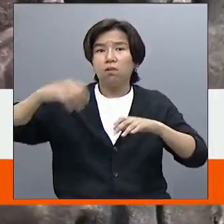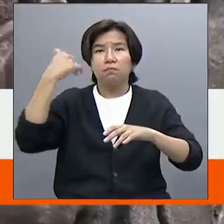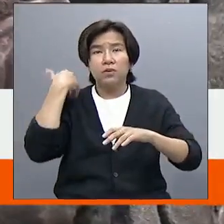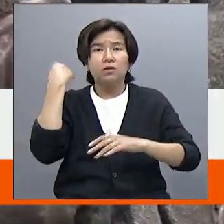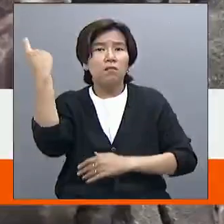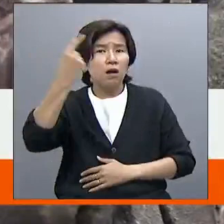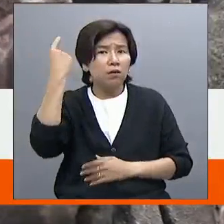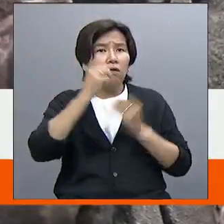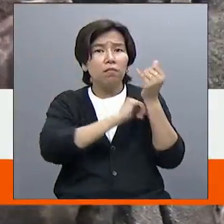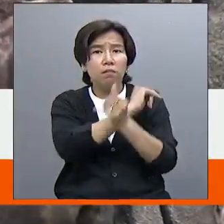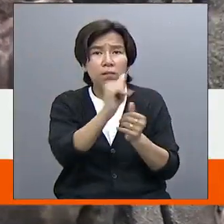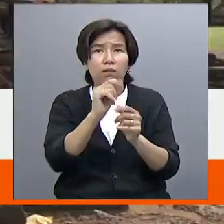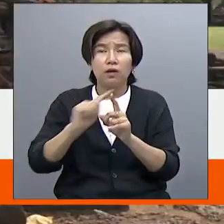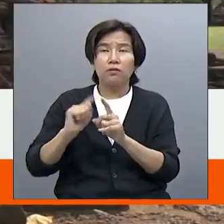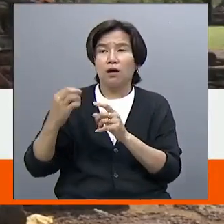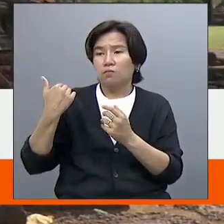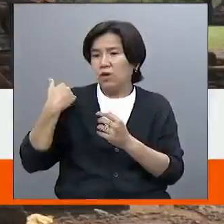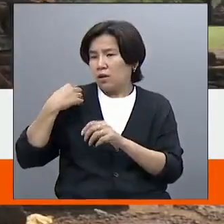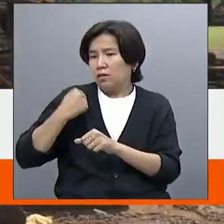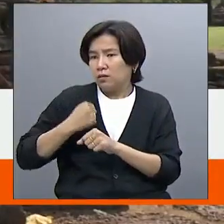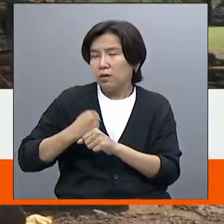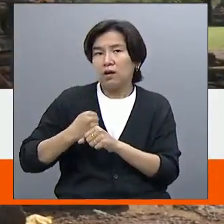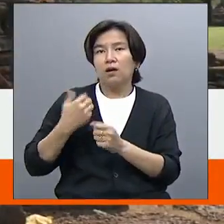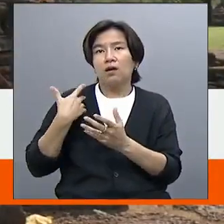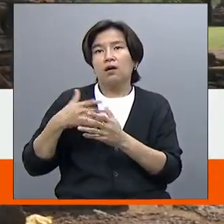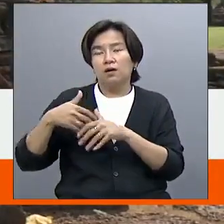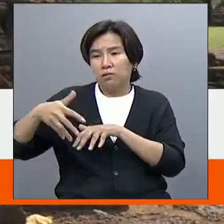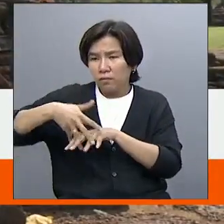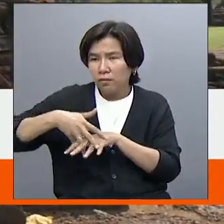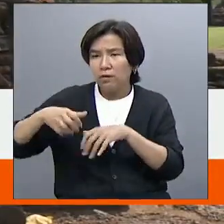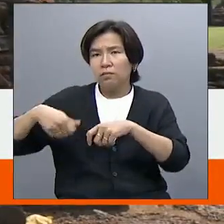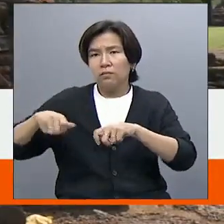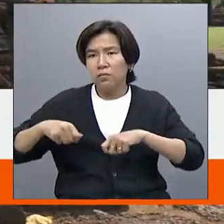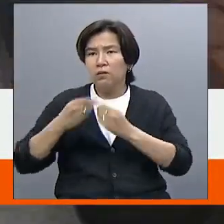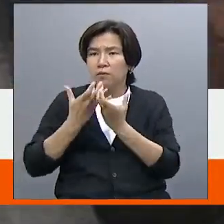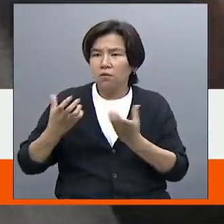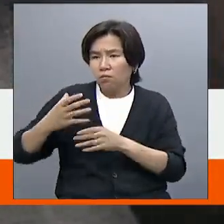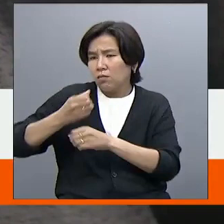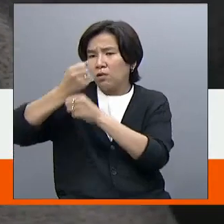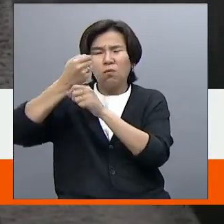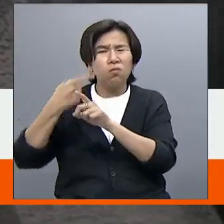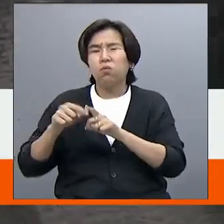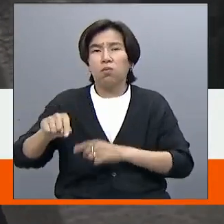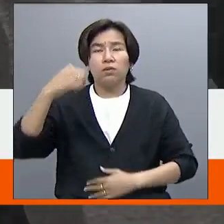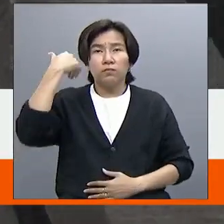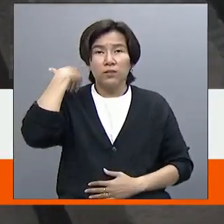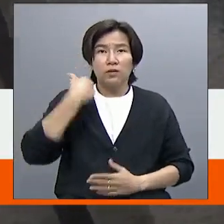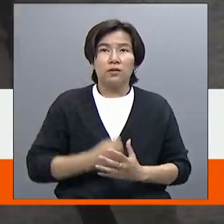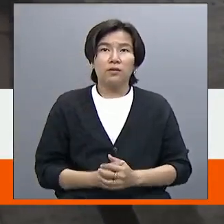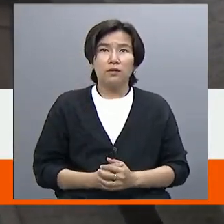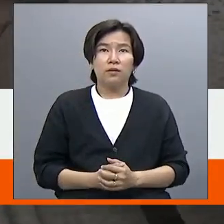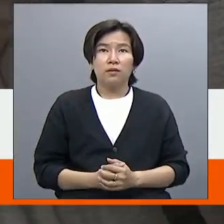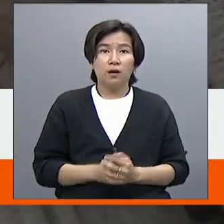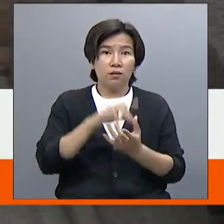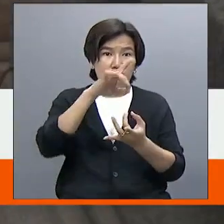อู่อุตสาหกรรมมีงานหัตถกรรมท้องถิ่นท่านลองดูแล้วสุโขทัยหรือประกาศพื้นที่เยอะผมไม่เคยเห็นใครได้รับความเดือดร้อน